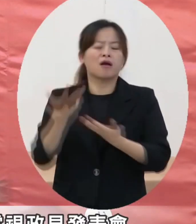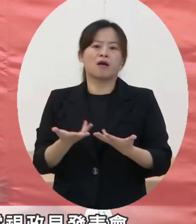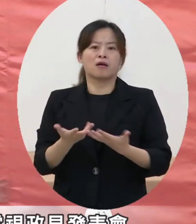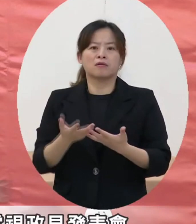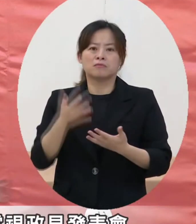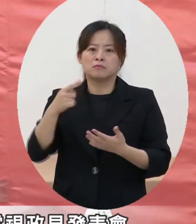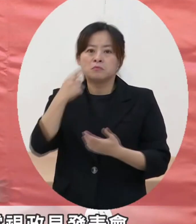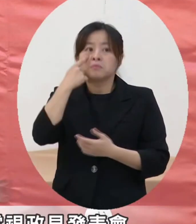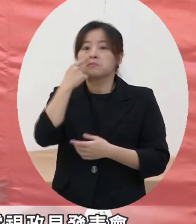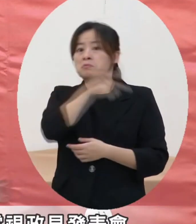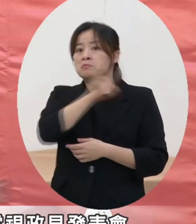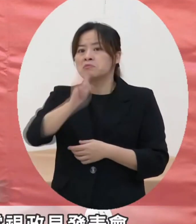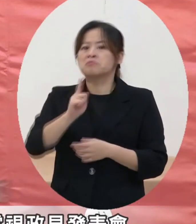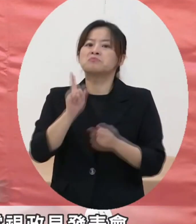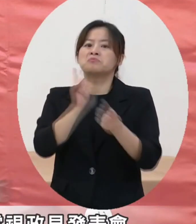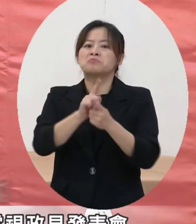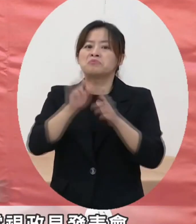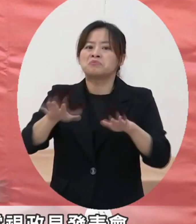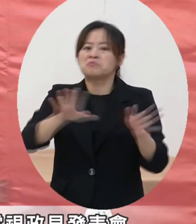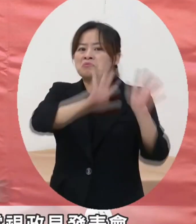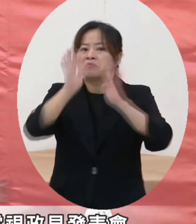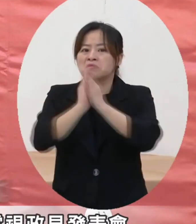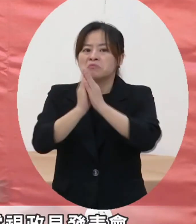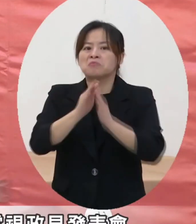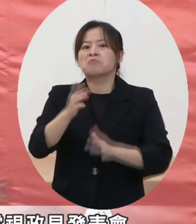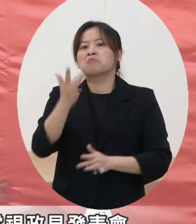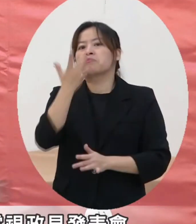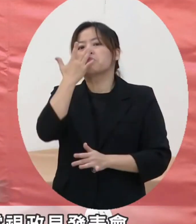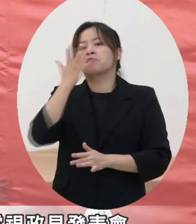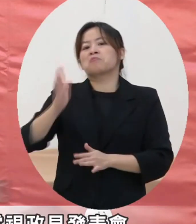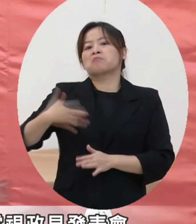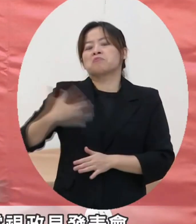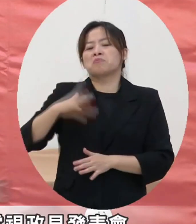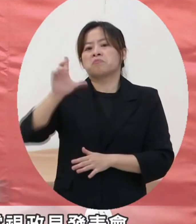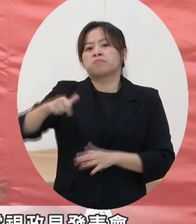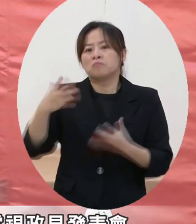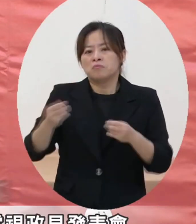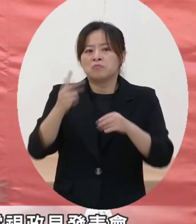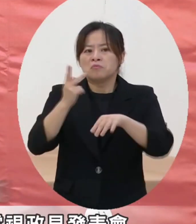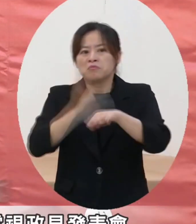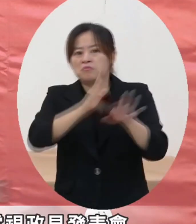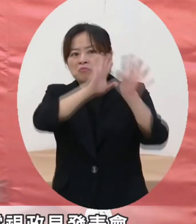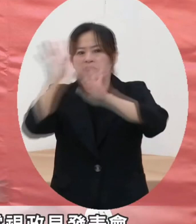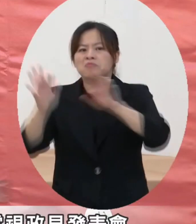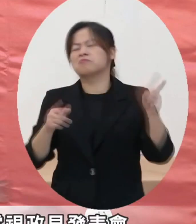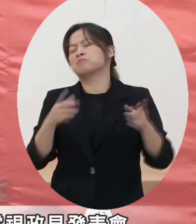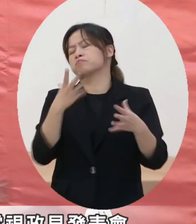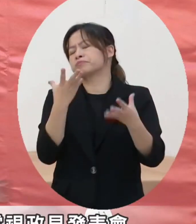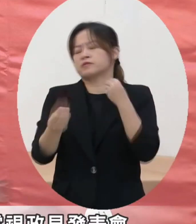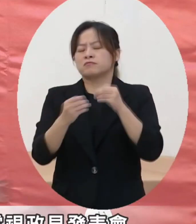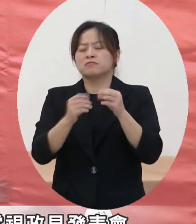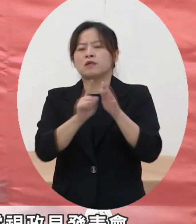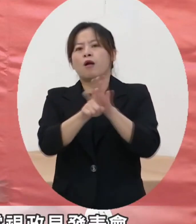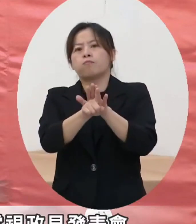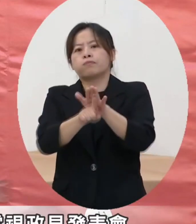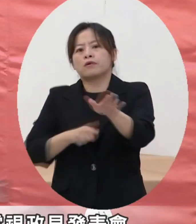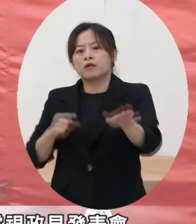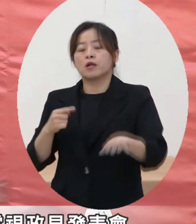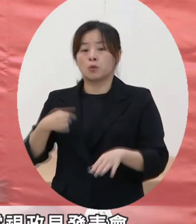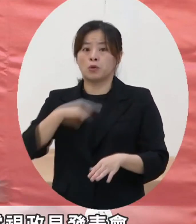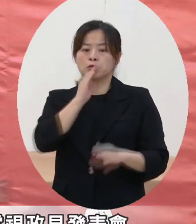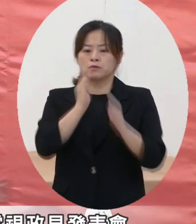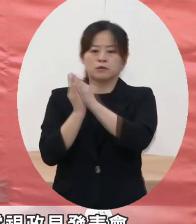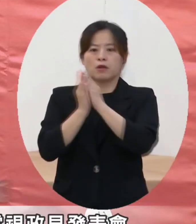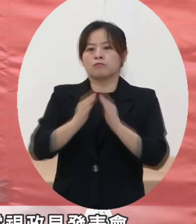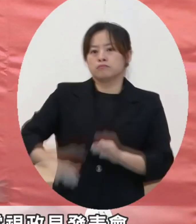再次凸显了他不熟悉现在的桃园，也不了解这个时代的科技产业和产业脱节。我是桃